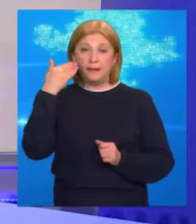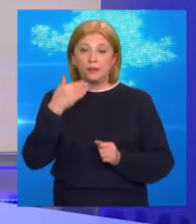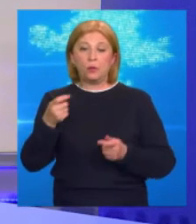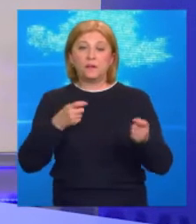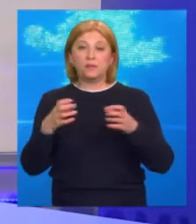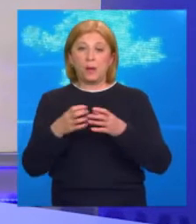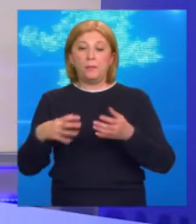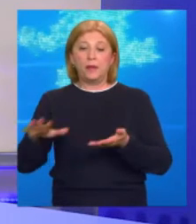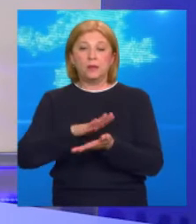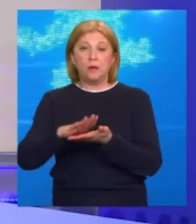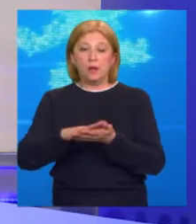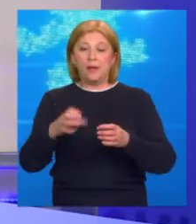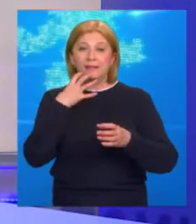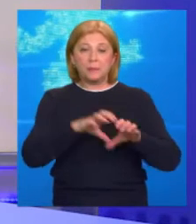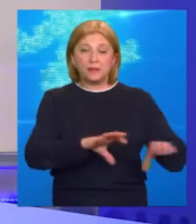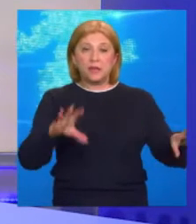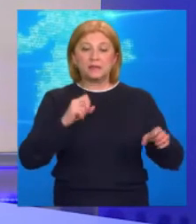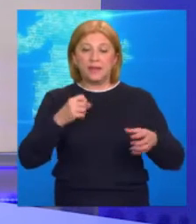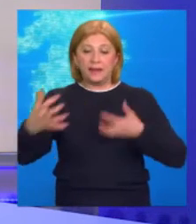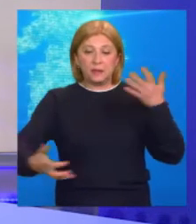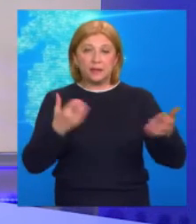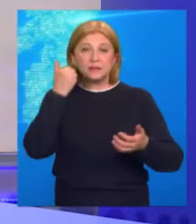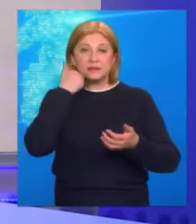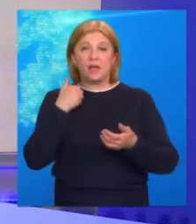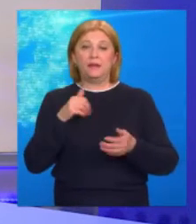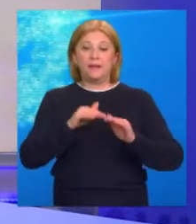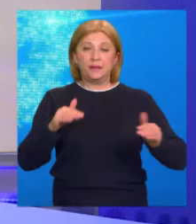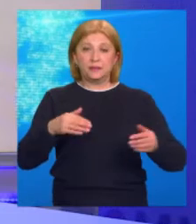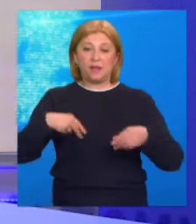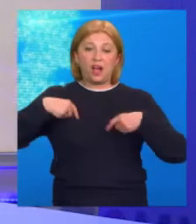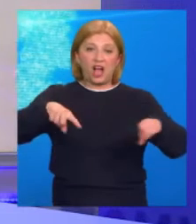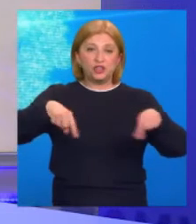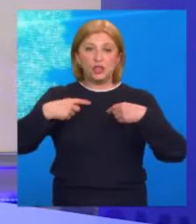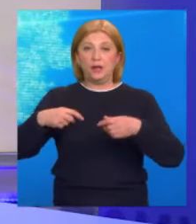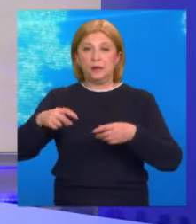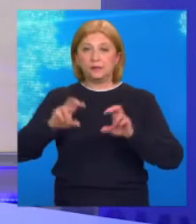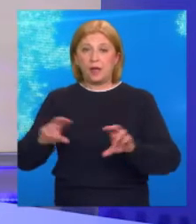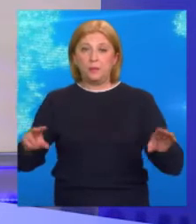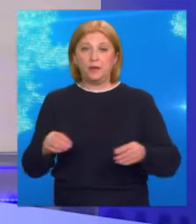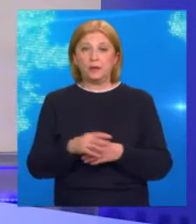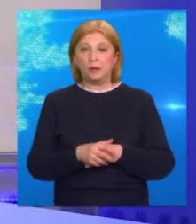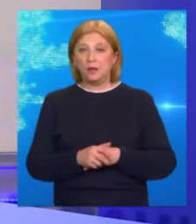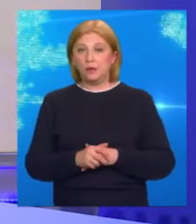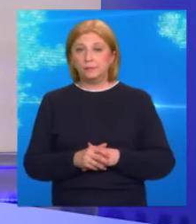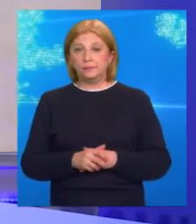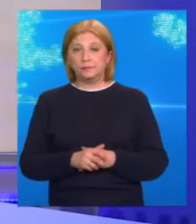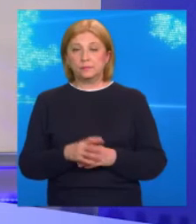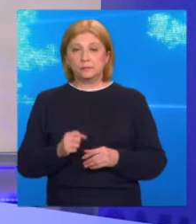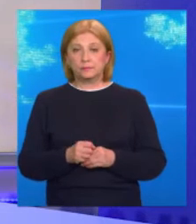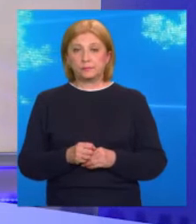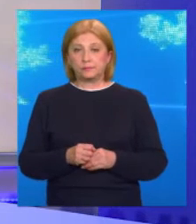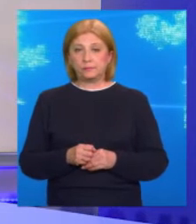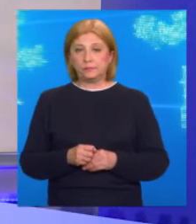проводила ремонт теплотрассы и демонтировала старые горские качели, а вот установка новых плавно не входила.